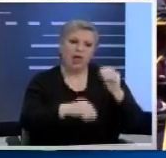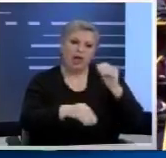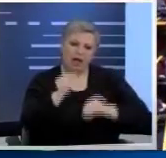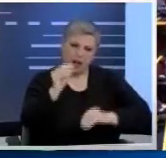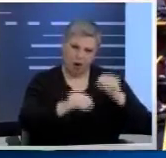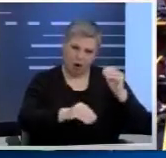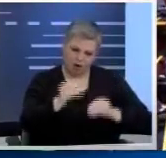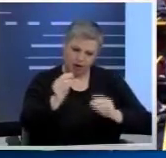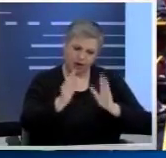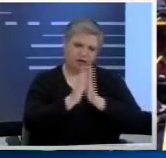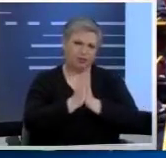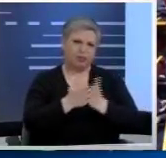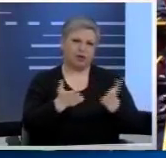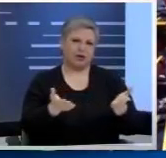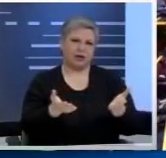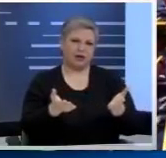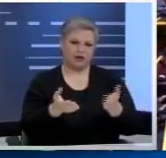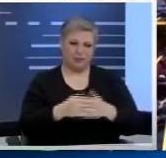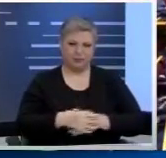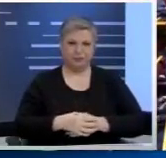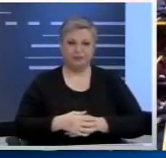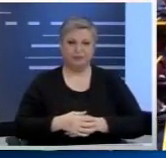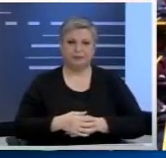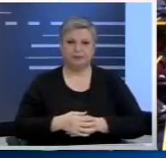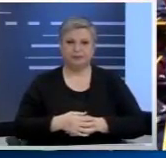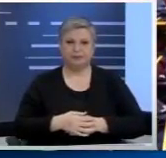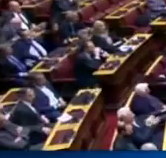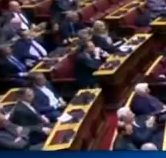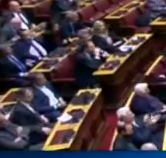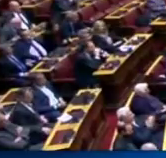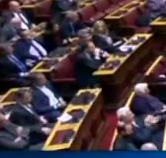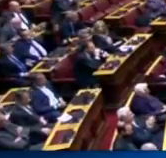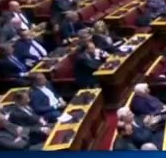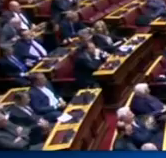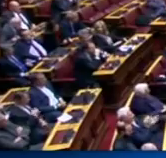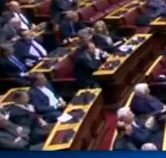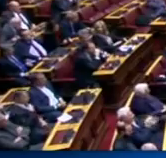Λοιπόν. Απέναντι λοιπόν.